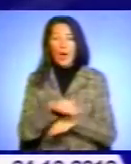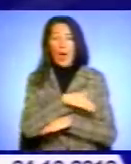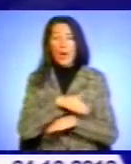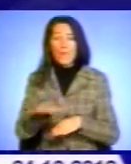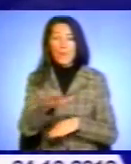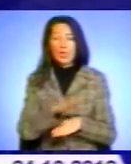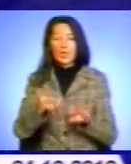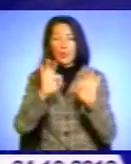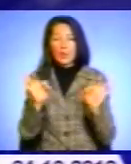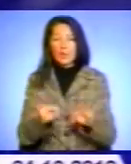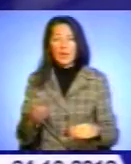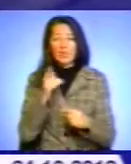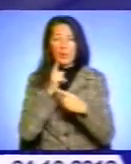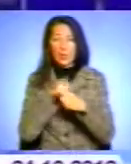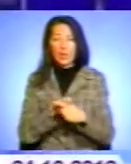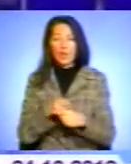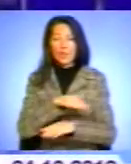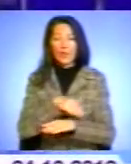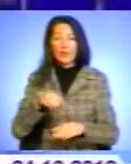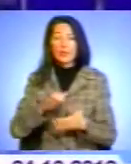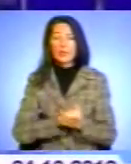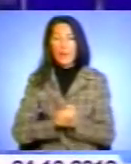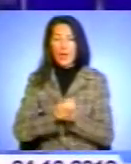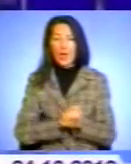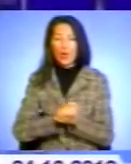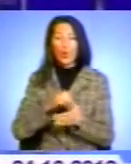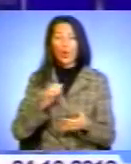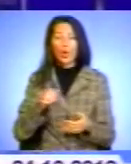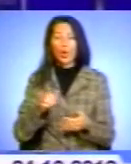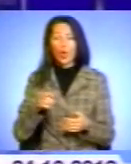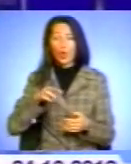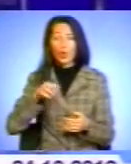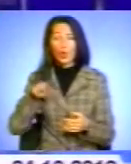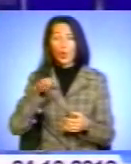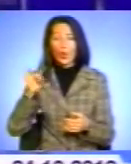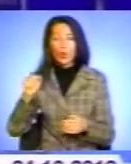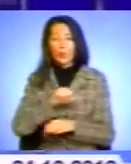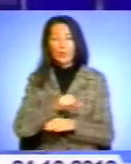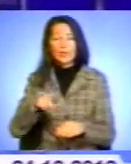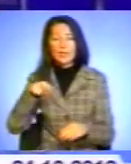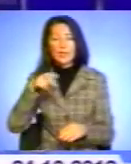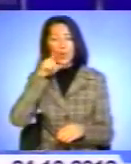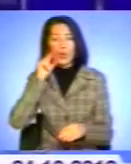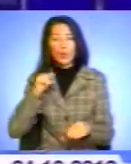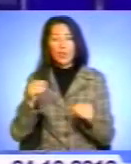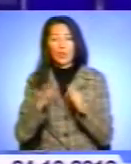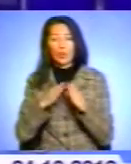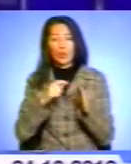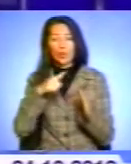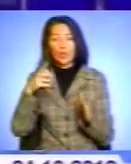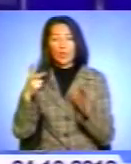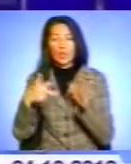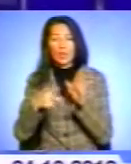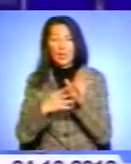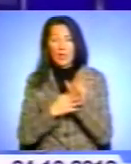мистецтв, перехресті вулиць Миру Дружби, а вулиці Лесі Українки біля будинку номер 39, а вулиці